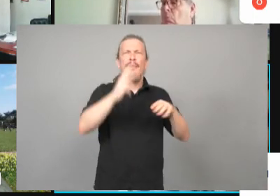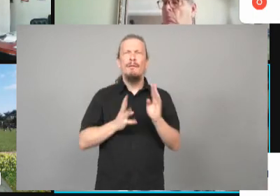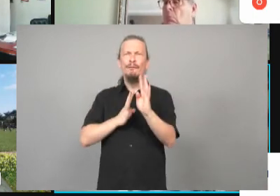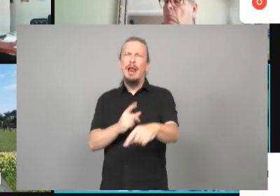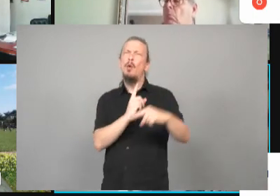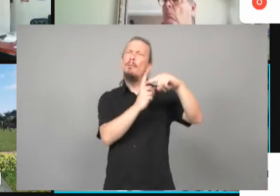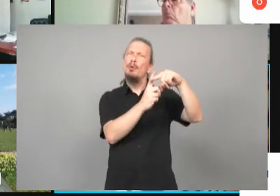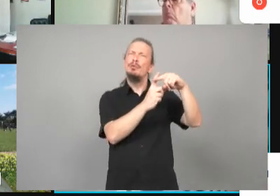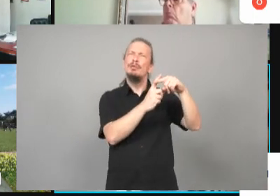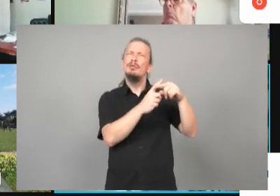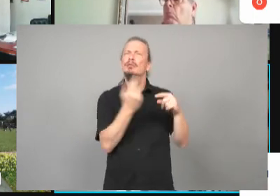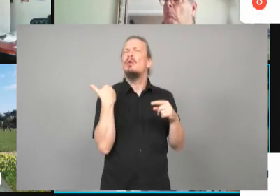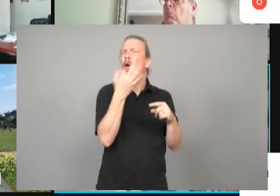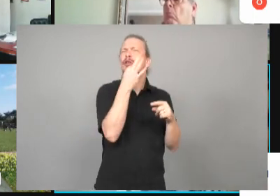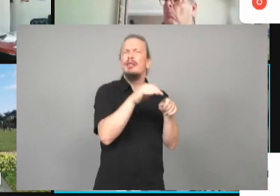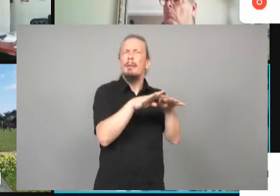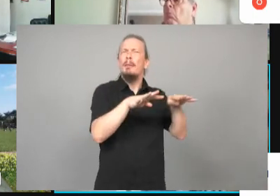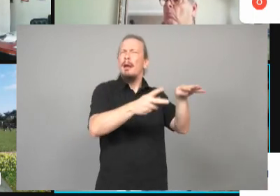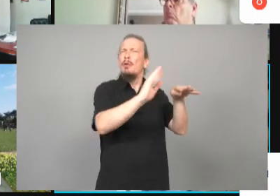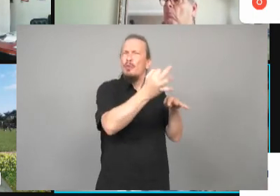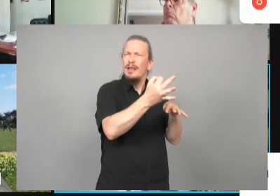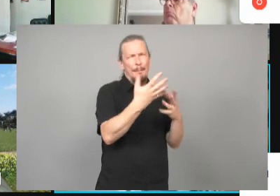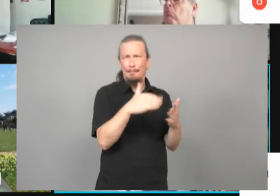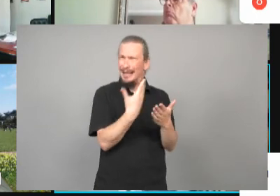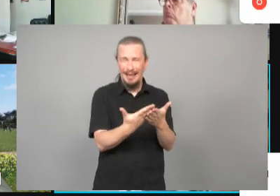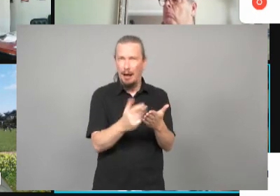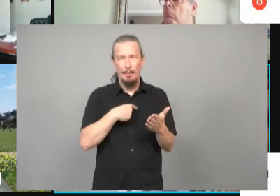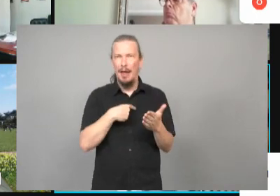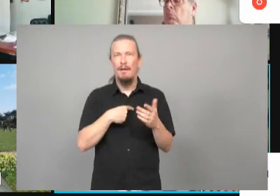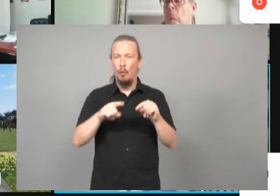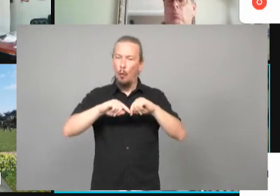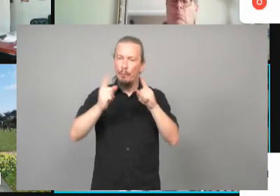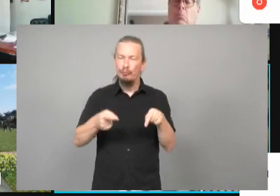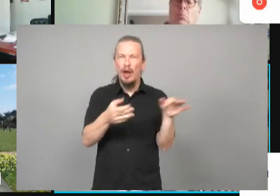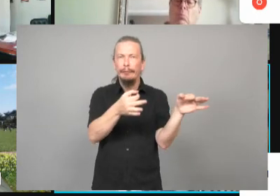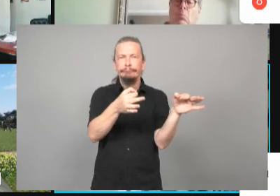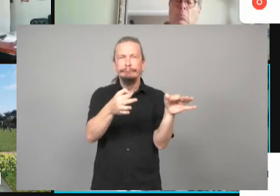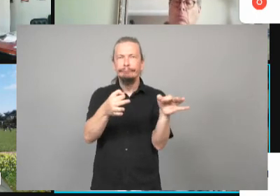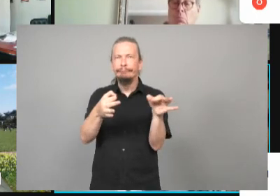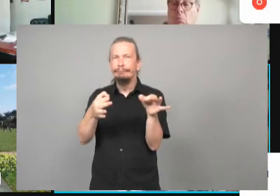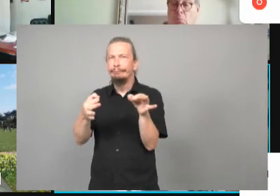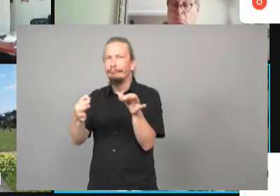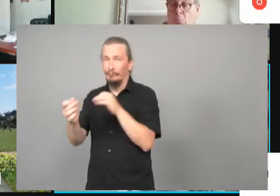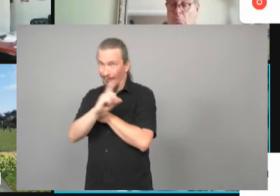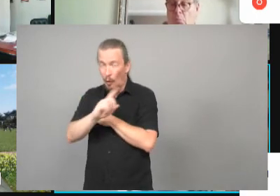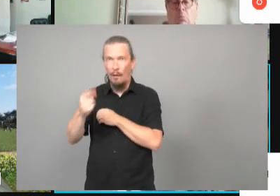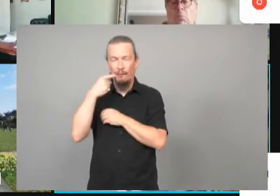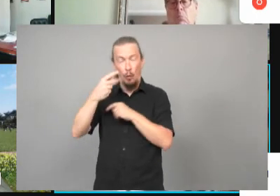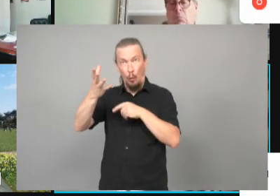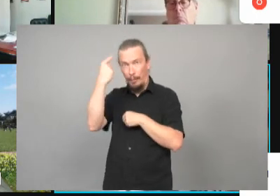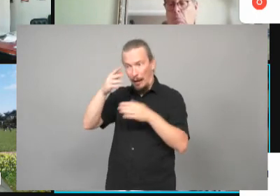besoins des cyclistes du quotidien. Enfin, nous nous inquiétons non de l'augmentation du nombre